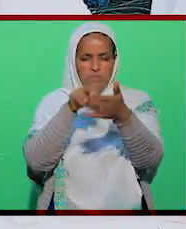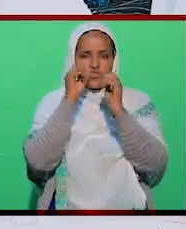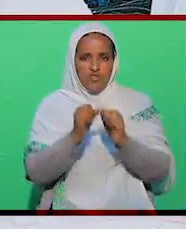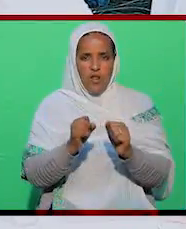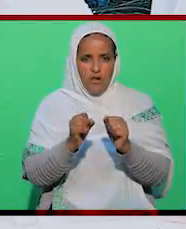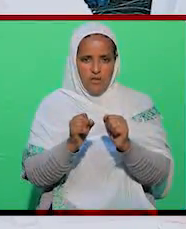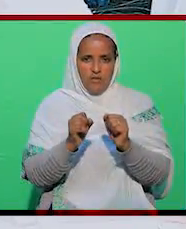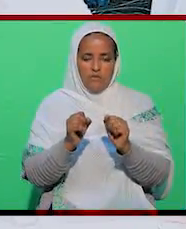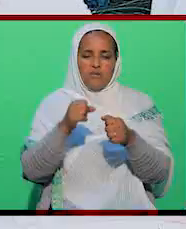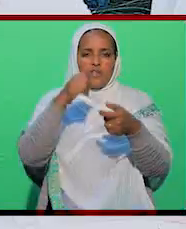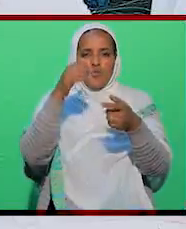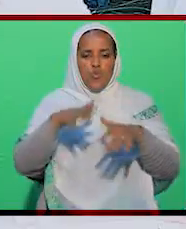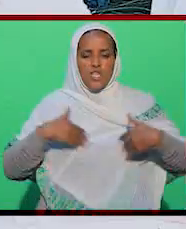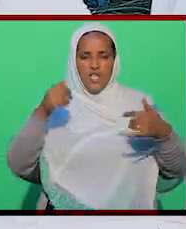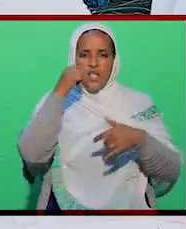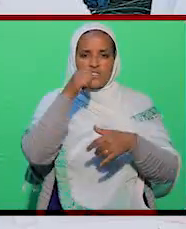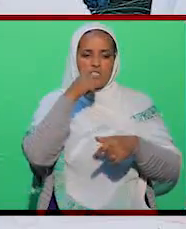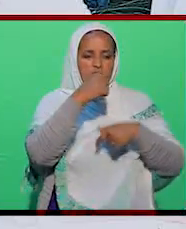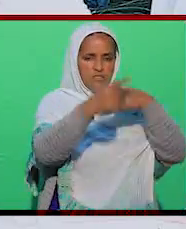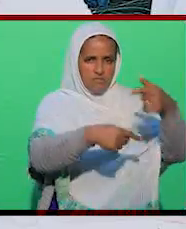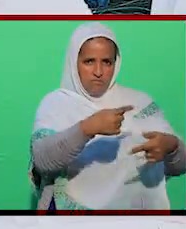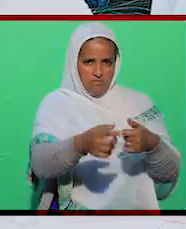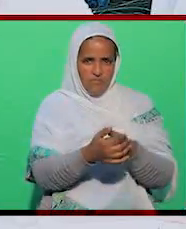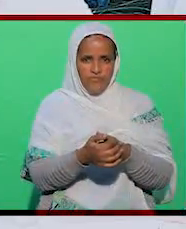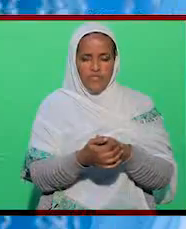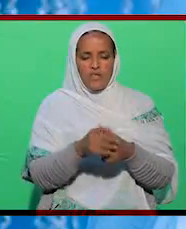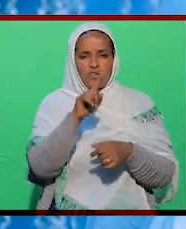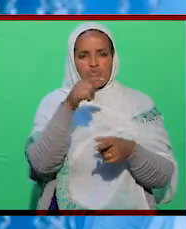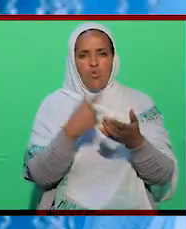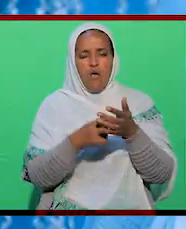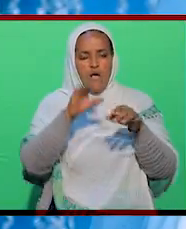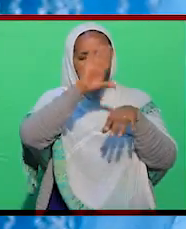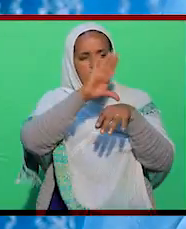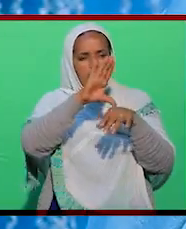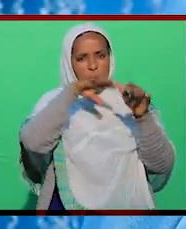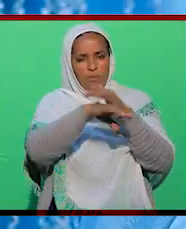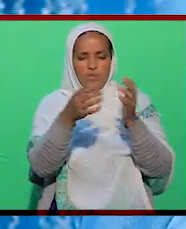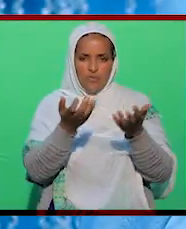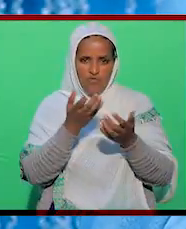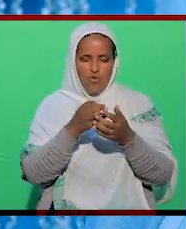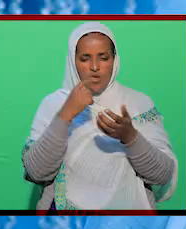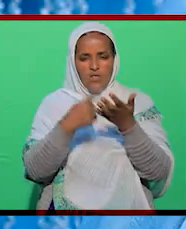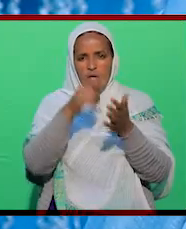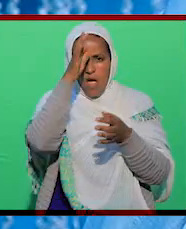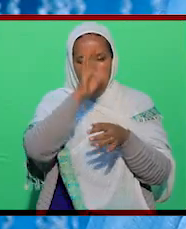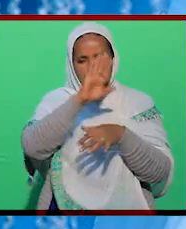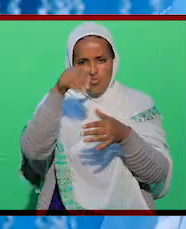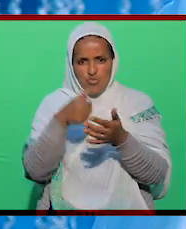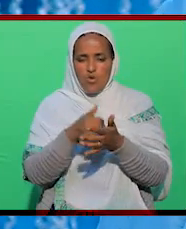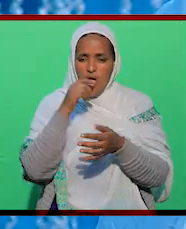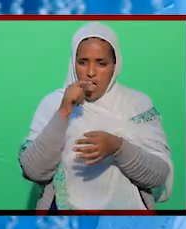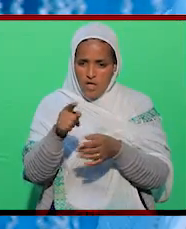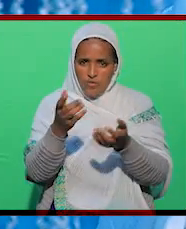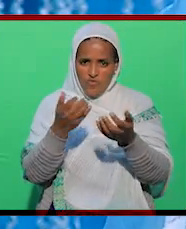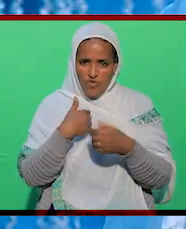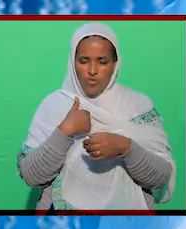በቃ ይነበባቸዋል እና አንዲት ወጣት ሴት ሄደች አሉኝ እና እሷ መመነን ነው የምትፈልገው እና ያባት